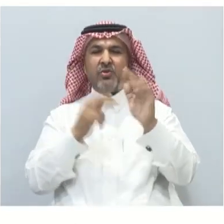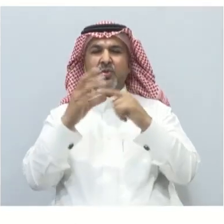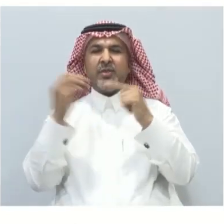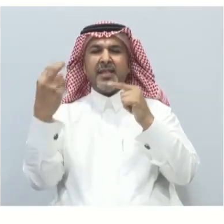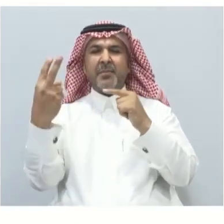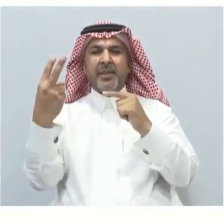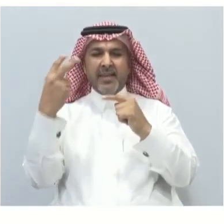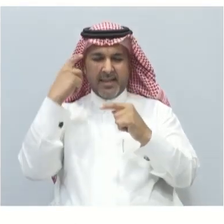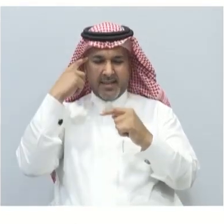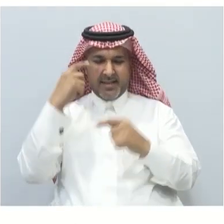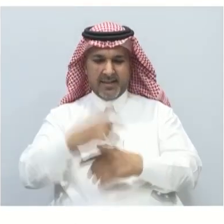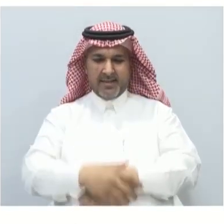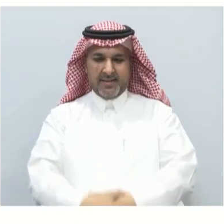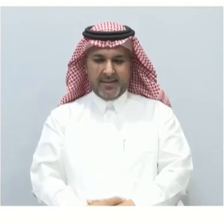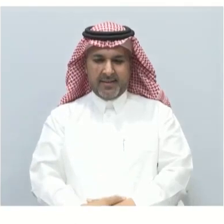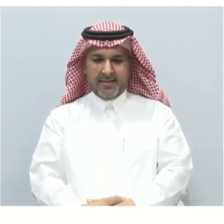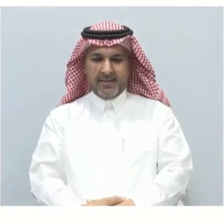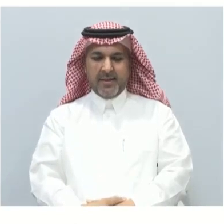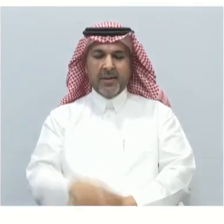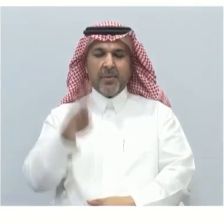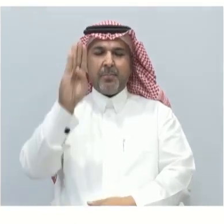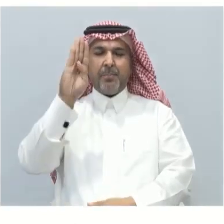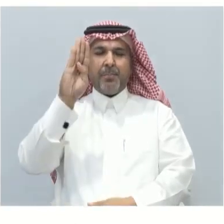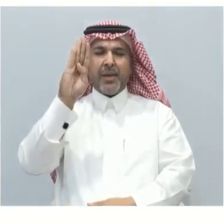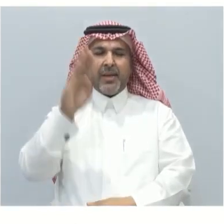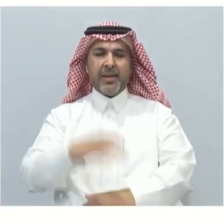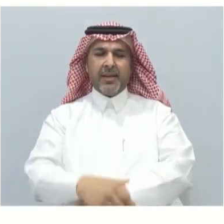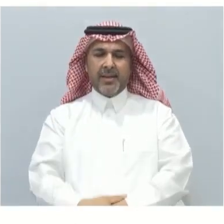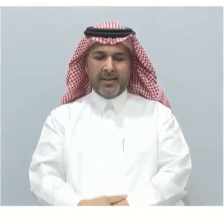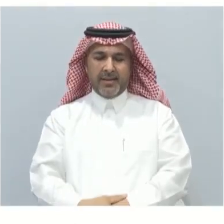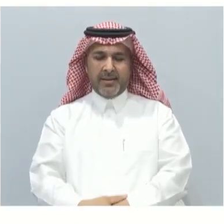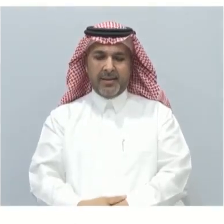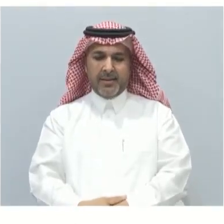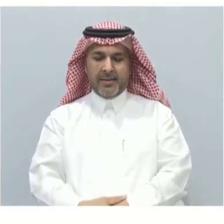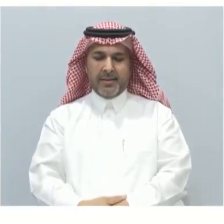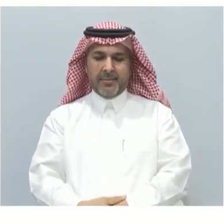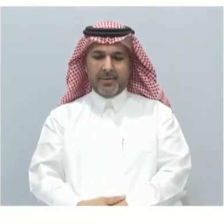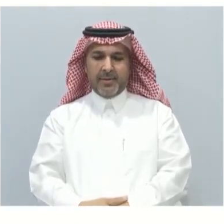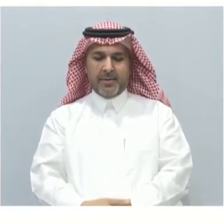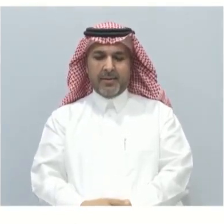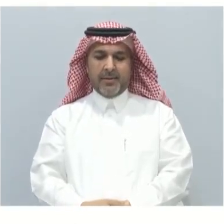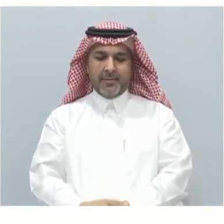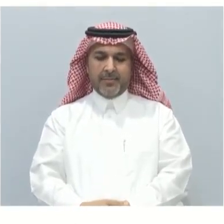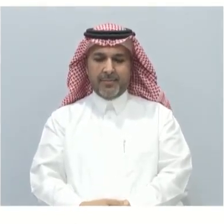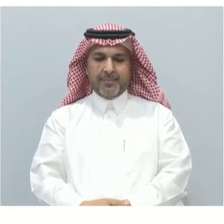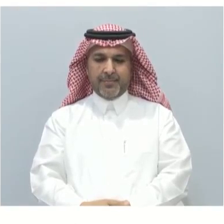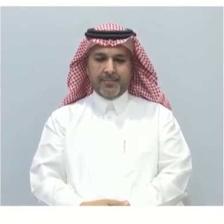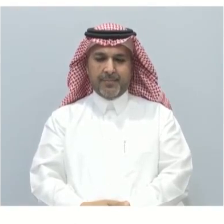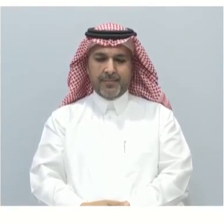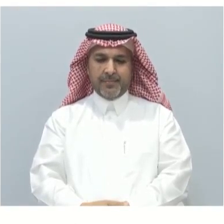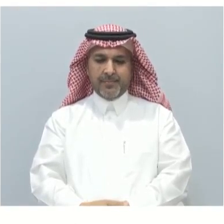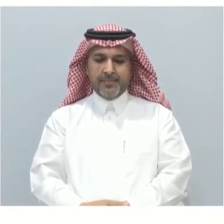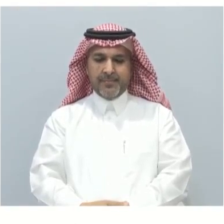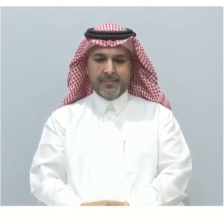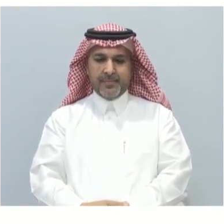سالب اين وبالتالي لاحظ ان الجواب الصحيح هنا هو البي ايضا هنا مساله